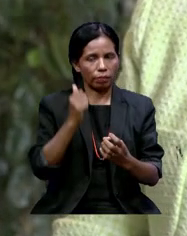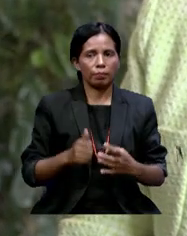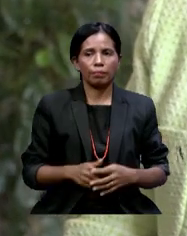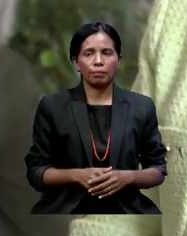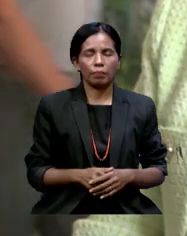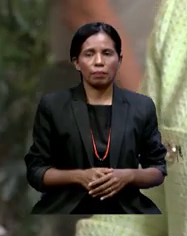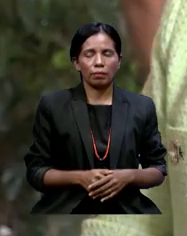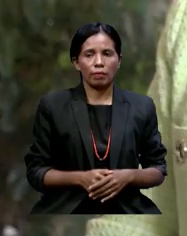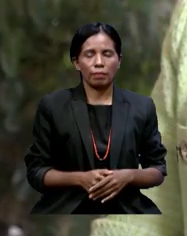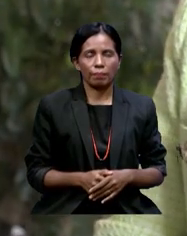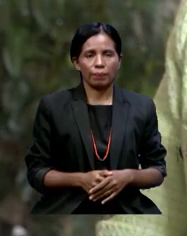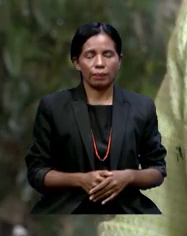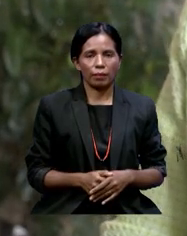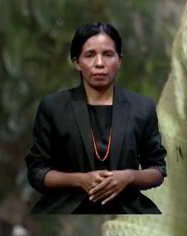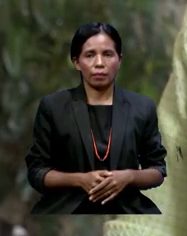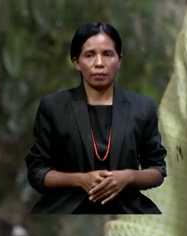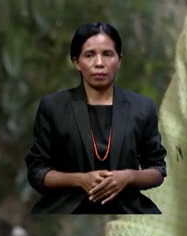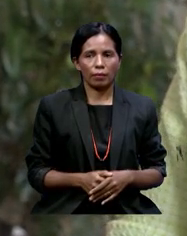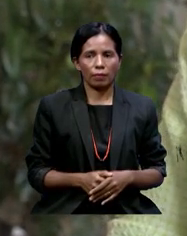President